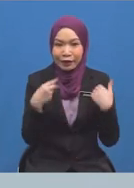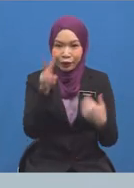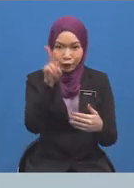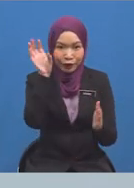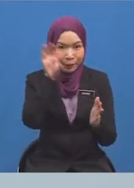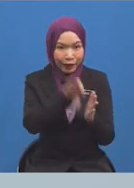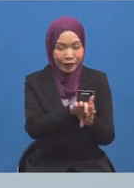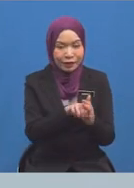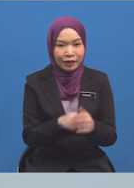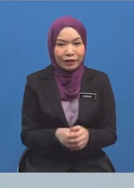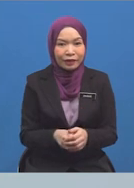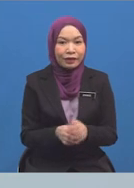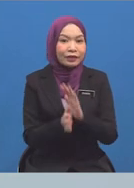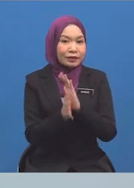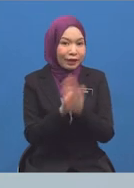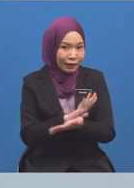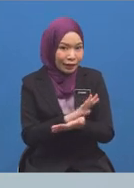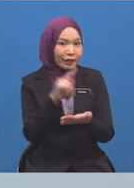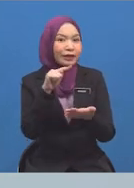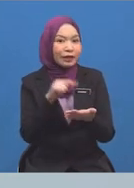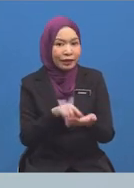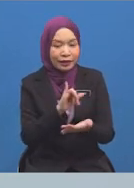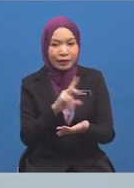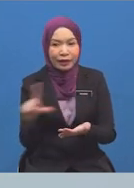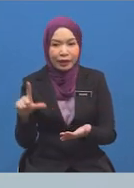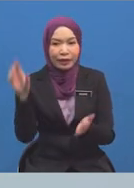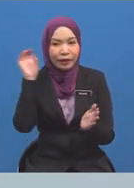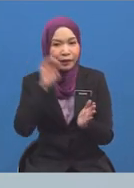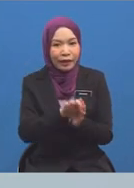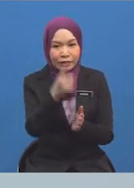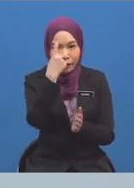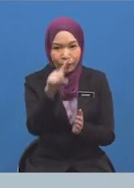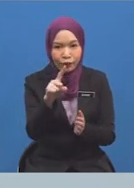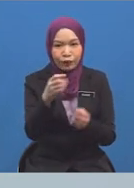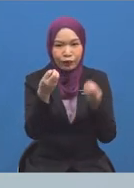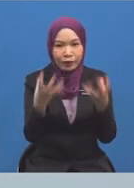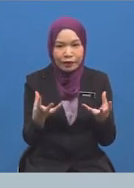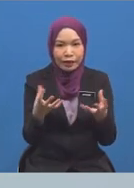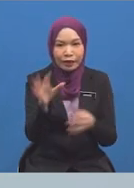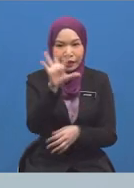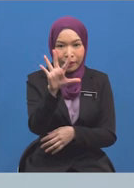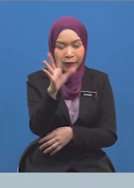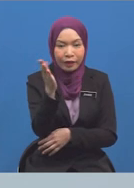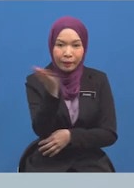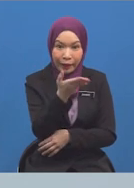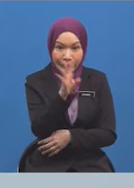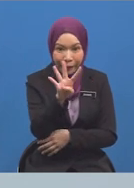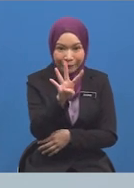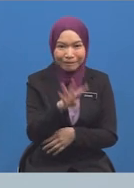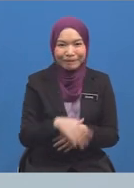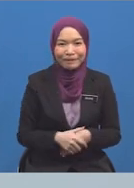aja make inilah gambar raja untuk pecahan time penempat